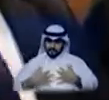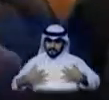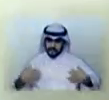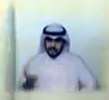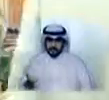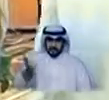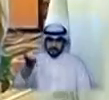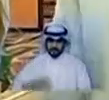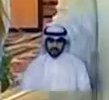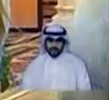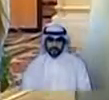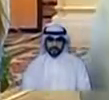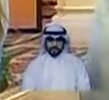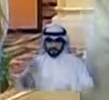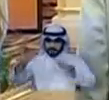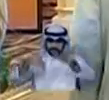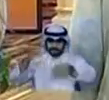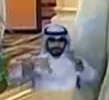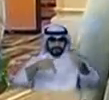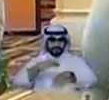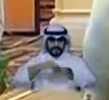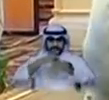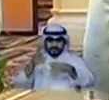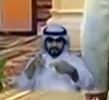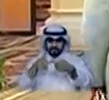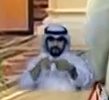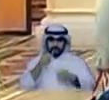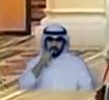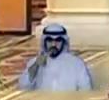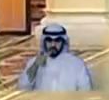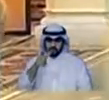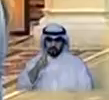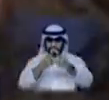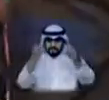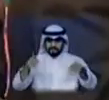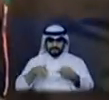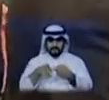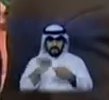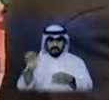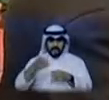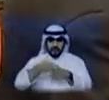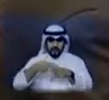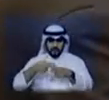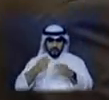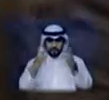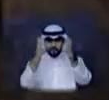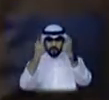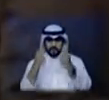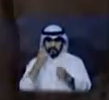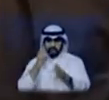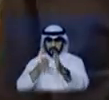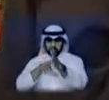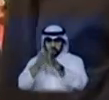معنا. زوار المعرض أعربوا عن إعجابهم بالجناح الكويتي الذي يعكس تطور الإعلام الإذاعي والتلفزيوني في دولة